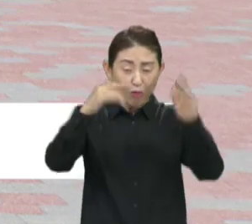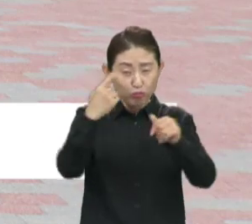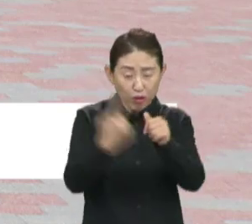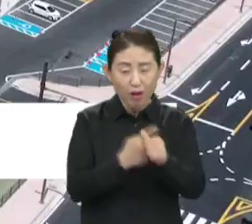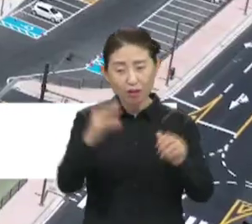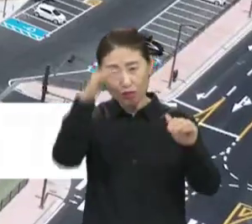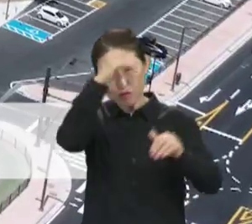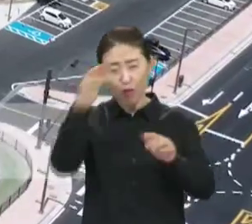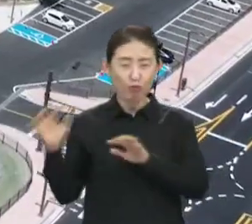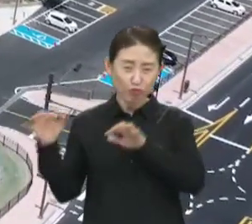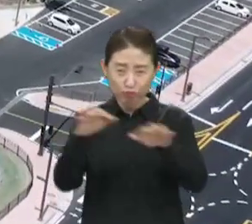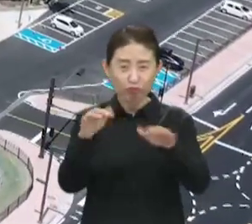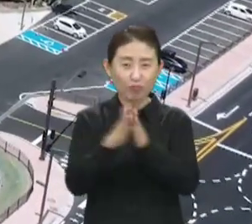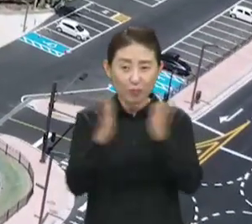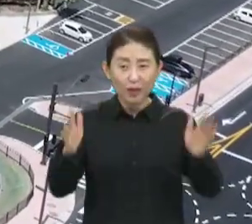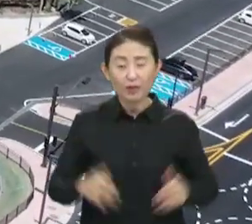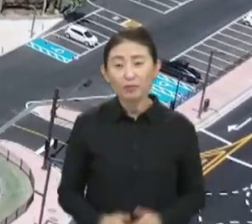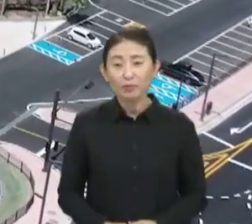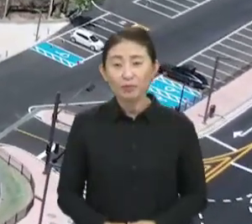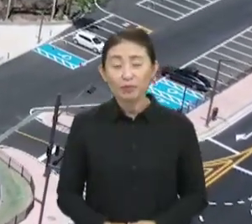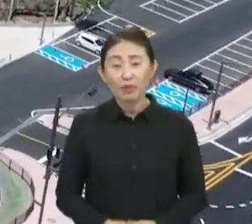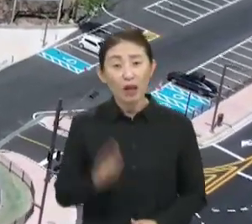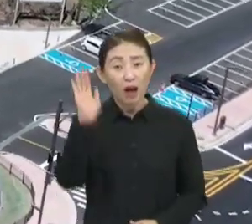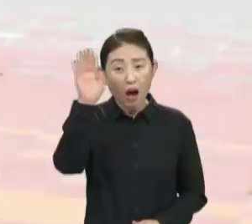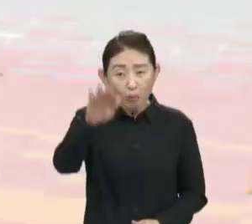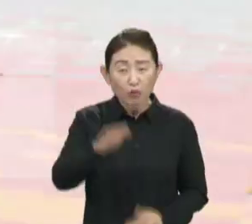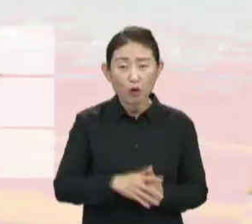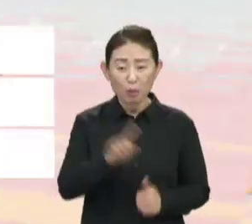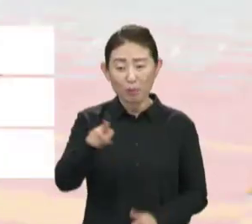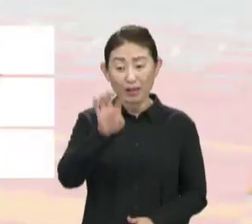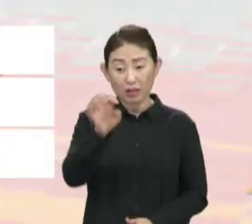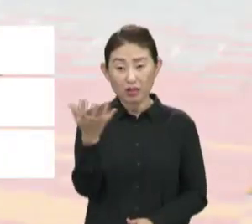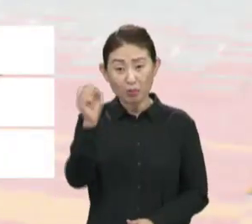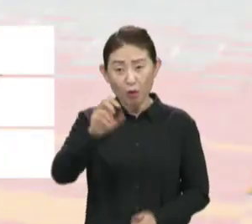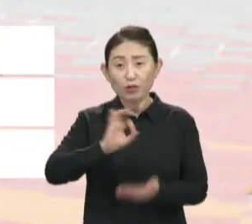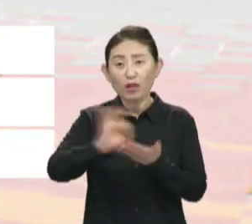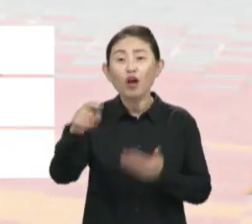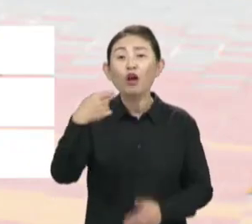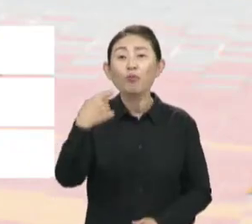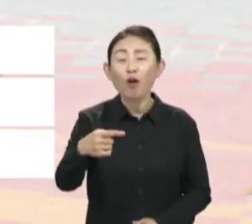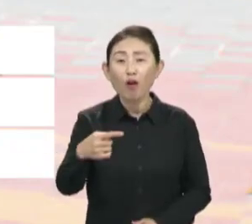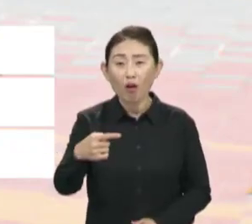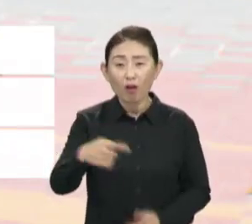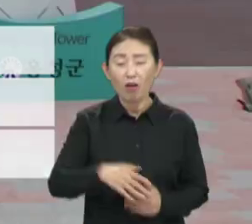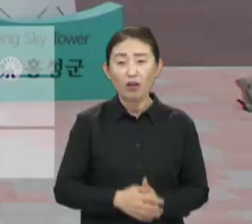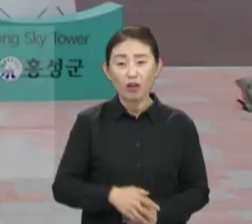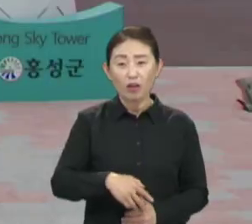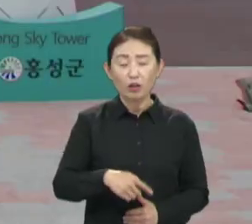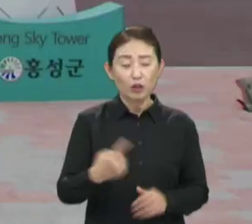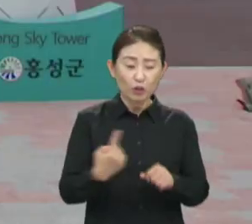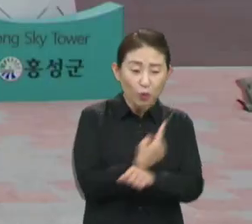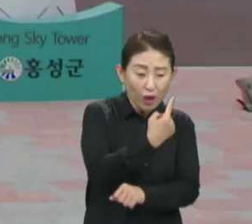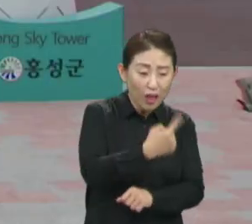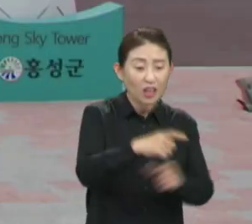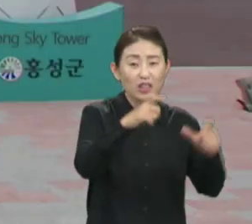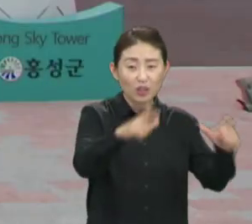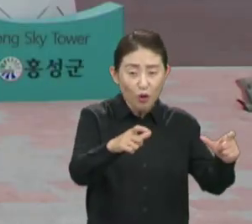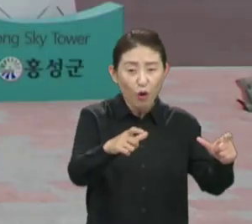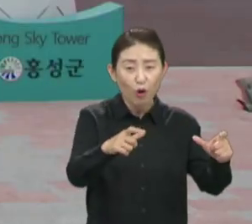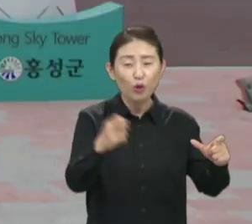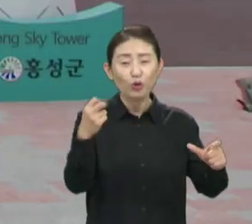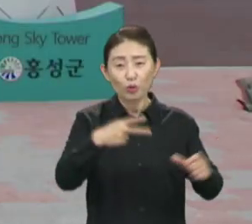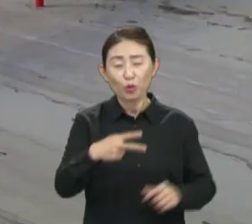불어넣고자 홍성군은 스카이타워를 중심으로 140억 원을 투입해 서부 해안 야간 경관 명수화 사업과